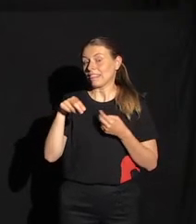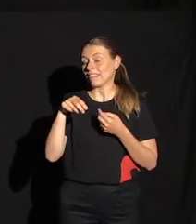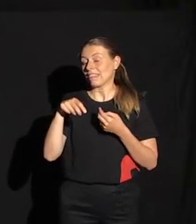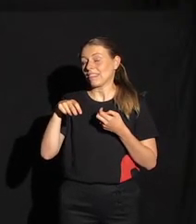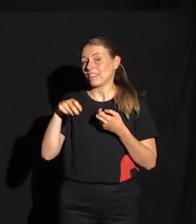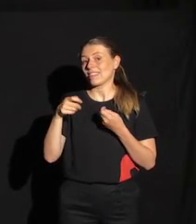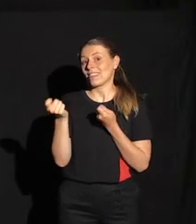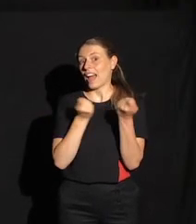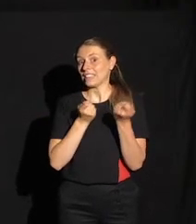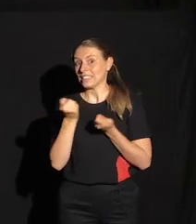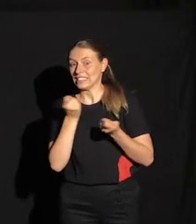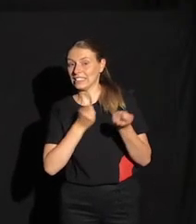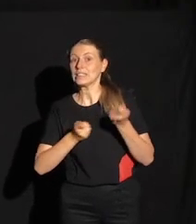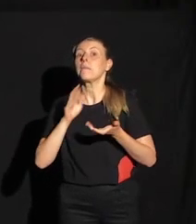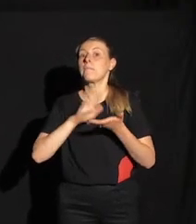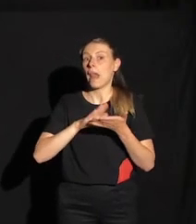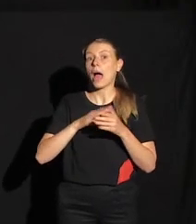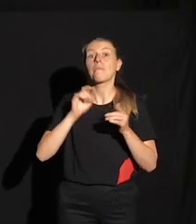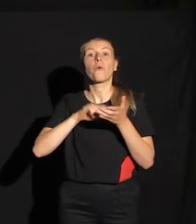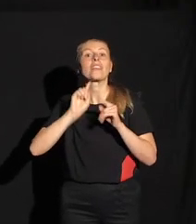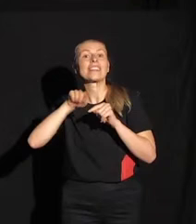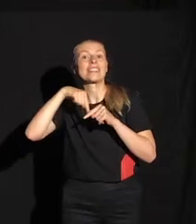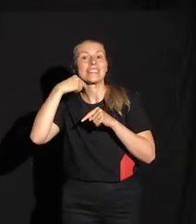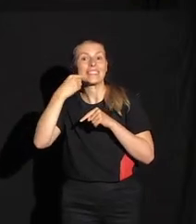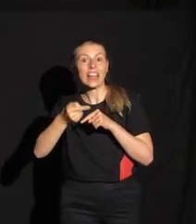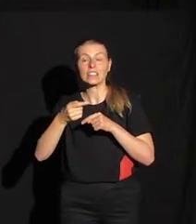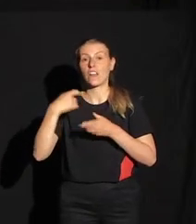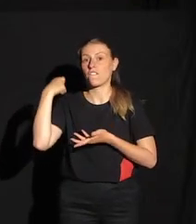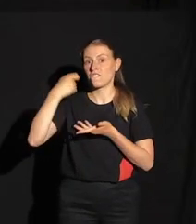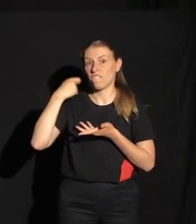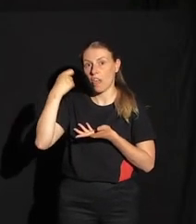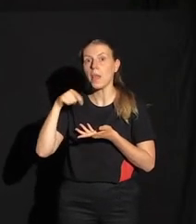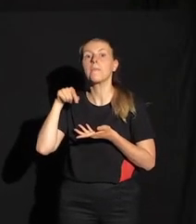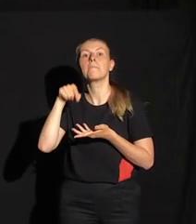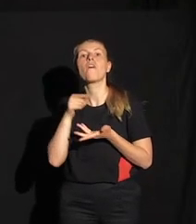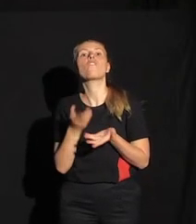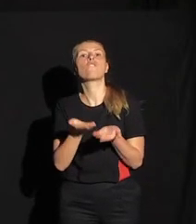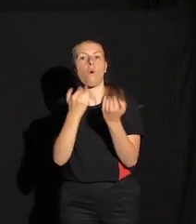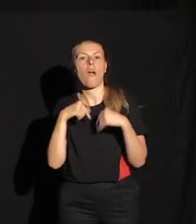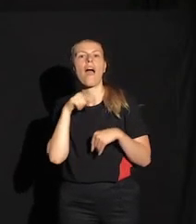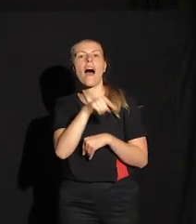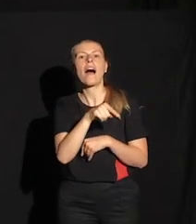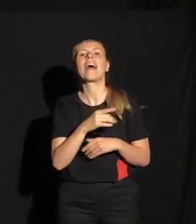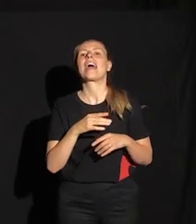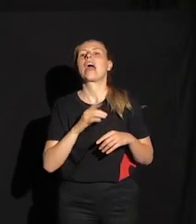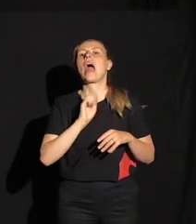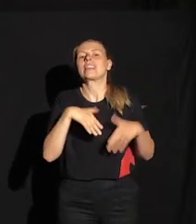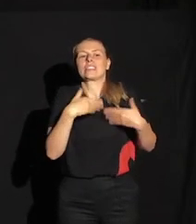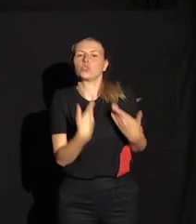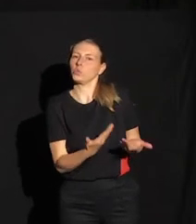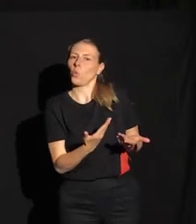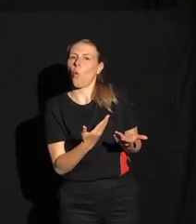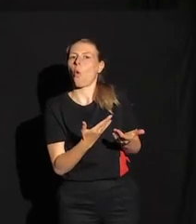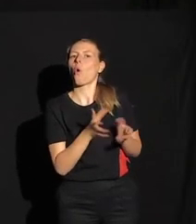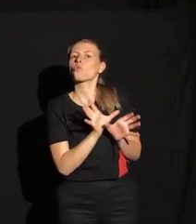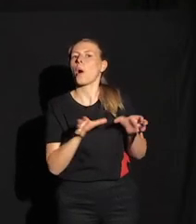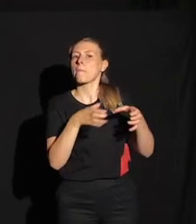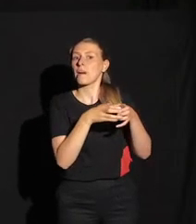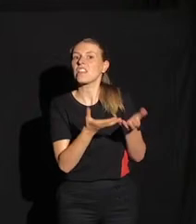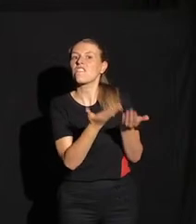zwei, die kommen von der Es ist so Company aus Braunschweig. Und zwar sehen wir zuerst